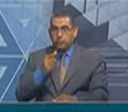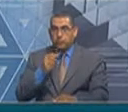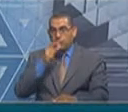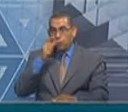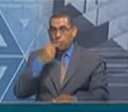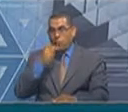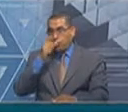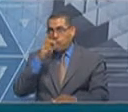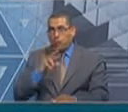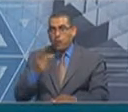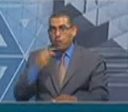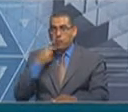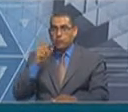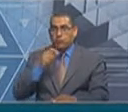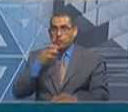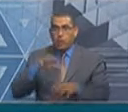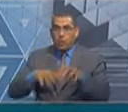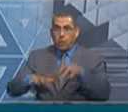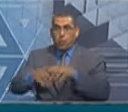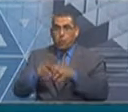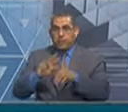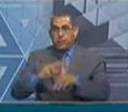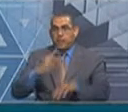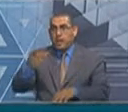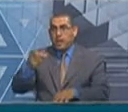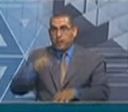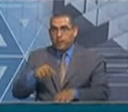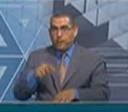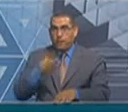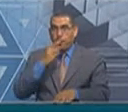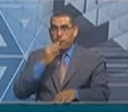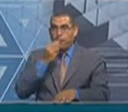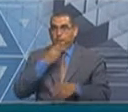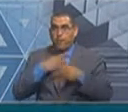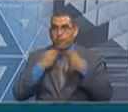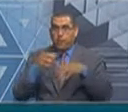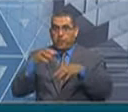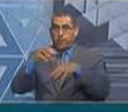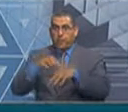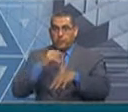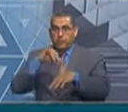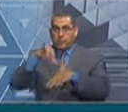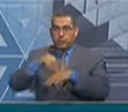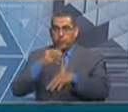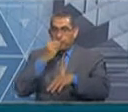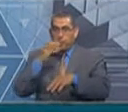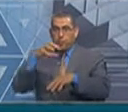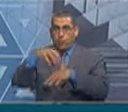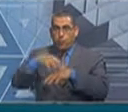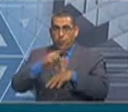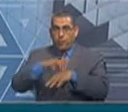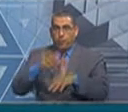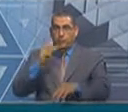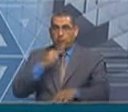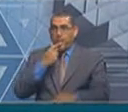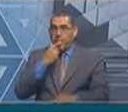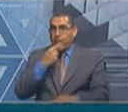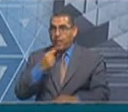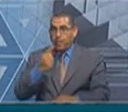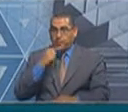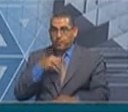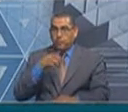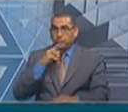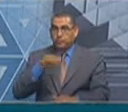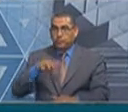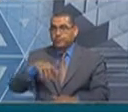تاريخية وقيمة. وعندنا برضو جزيرة صناعية أخرى معمولة كمطعم في وسط البحيرة، وعندنا اللسان، منطقة اللسان داخلة جوه